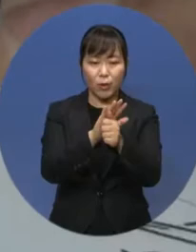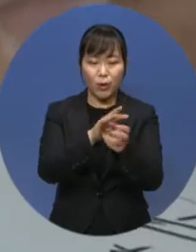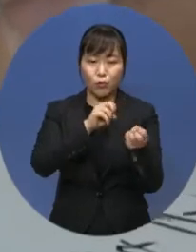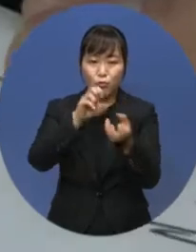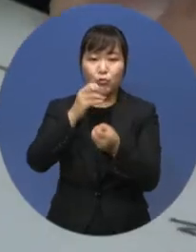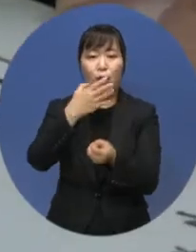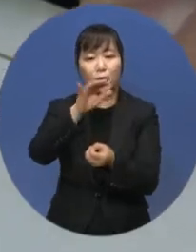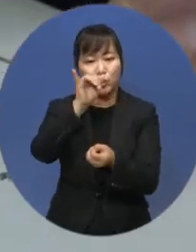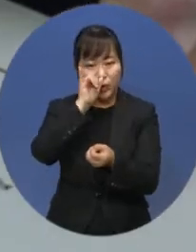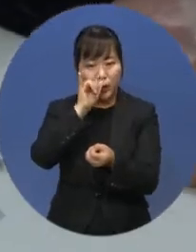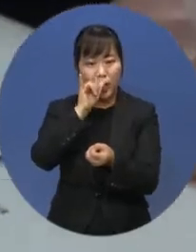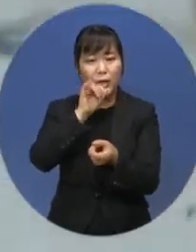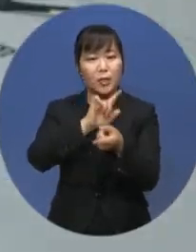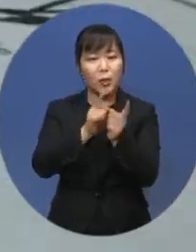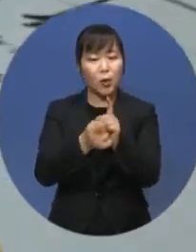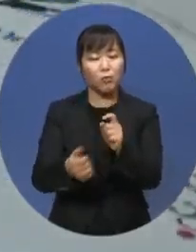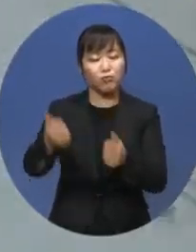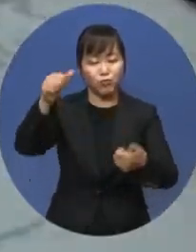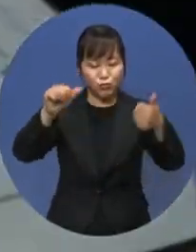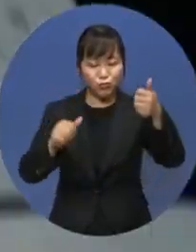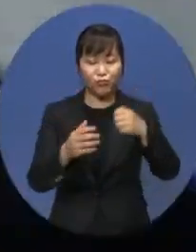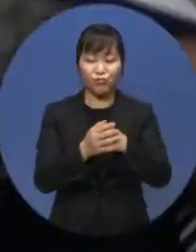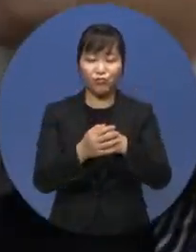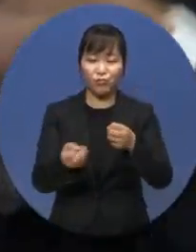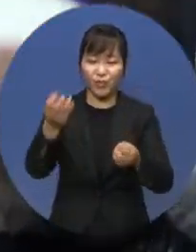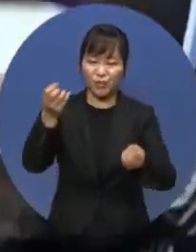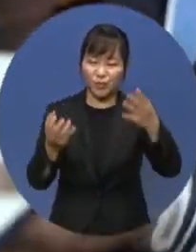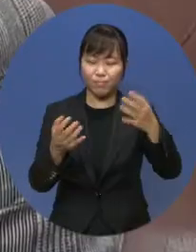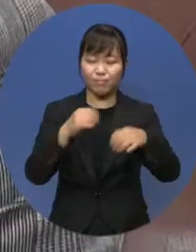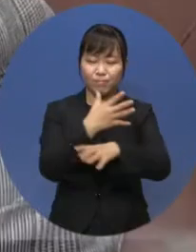할 수 있도록 서로 윈윈 하기로 했습니다.